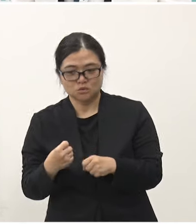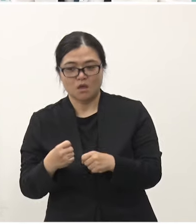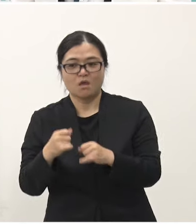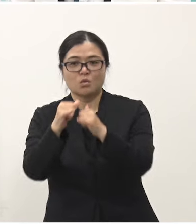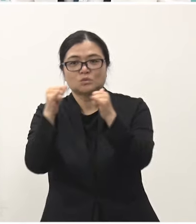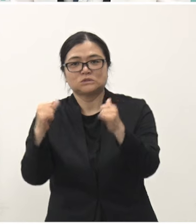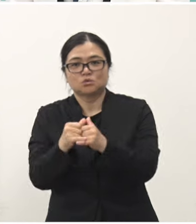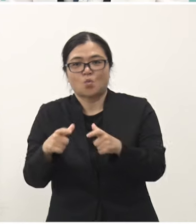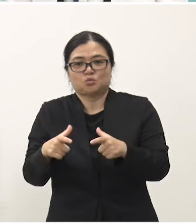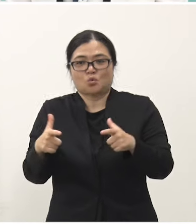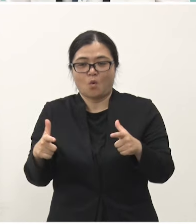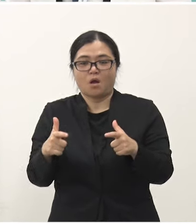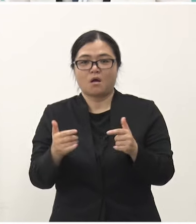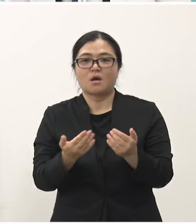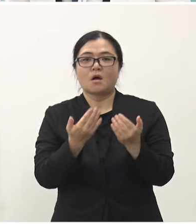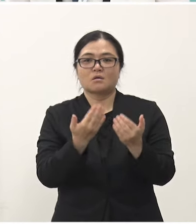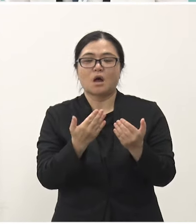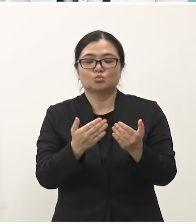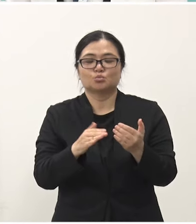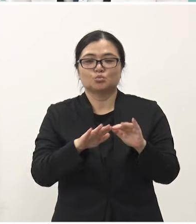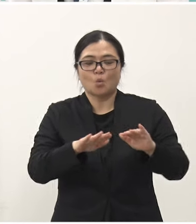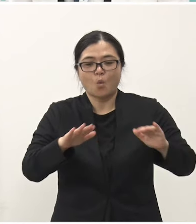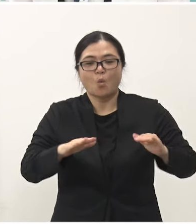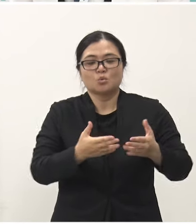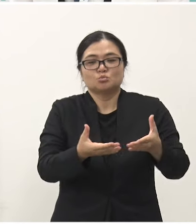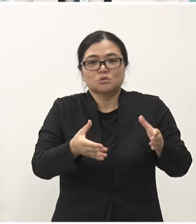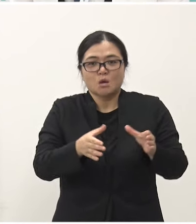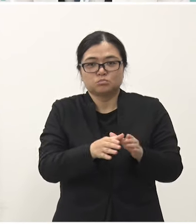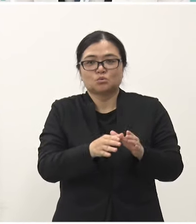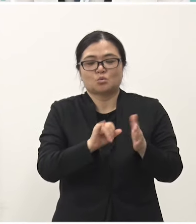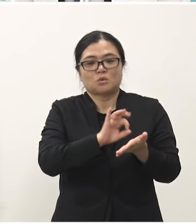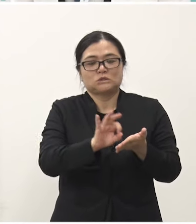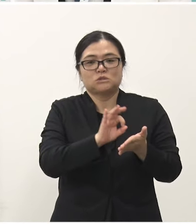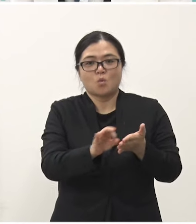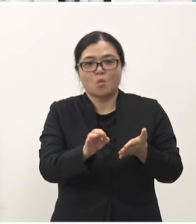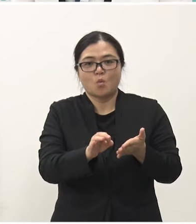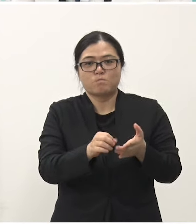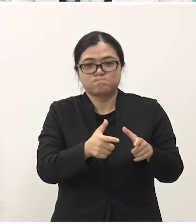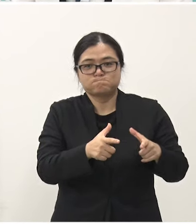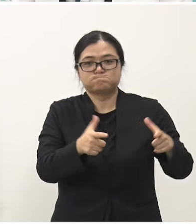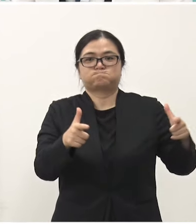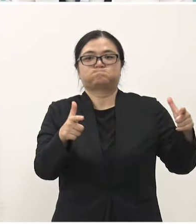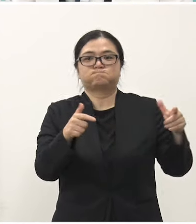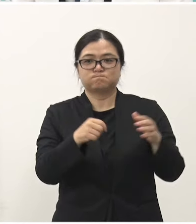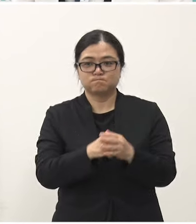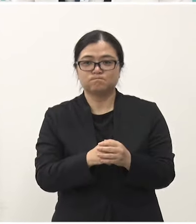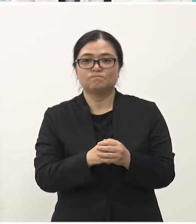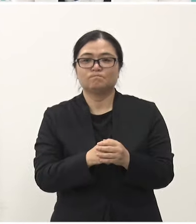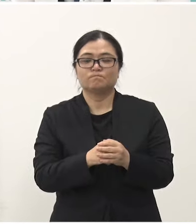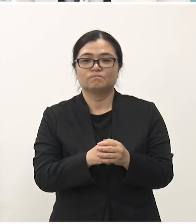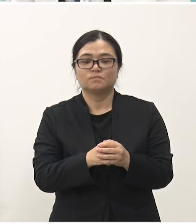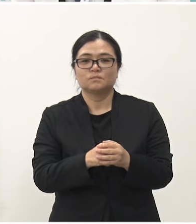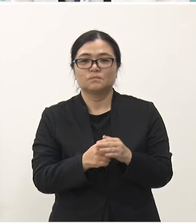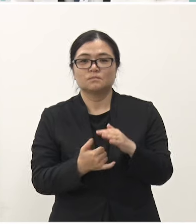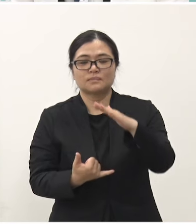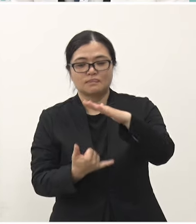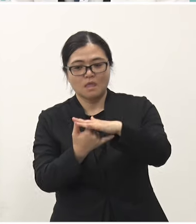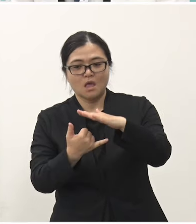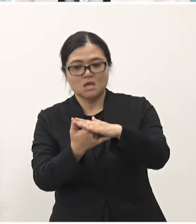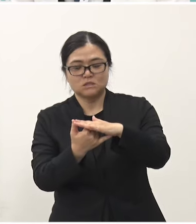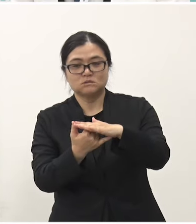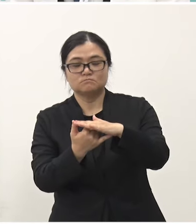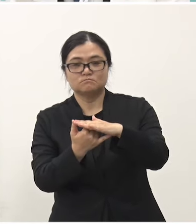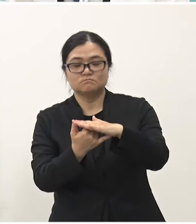クラブの需要の高まりを受け動利用者数が増加しております定員拡大と共に質の向上を